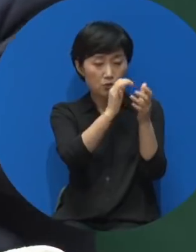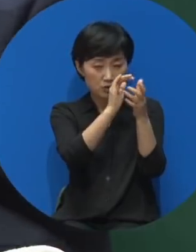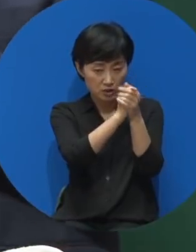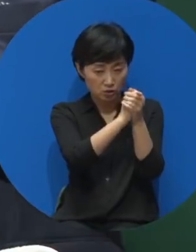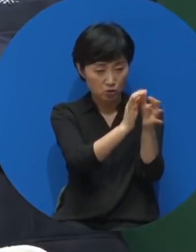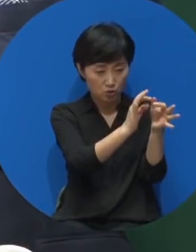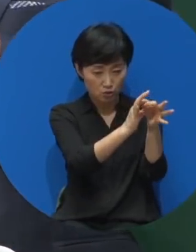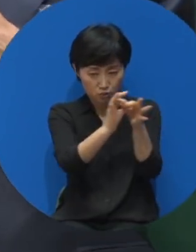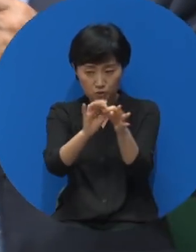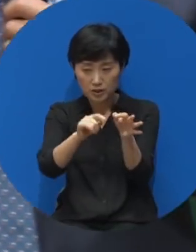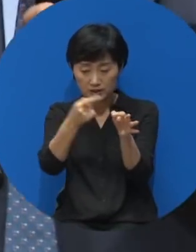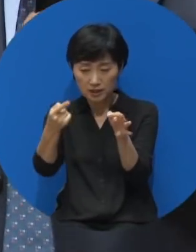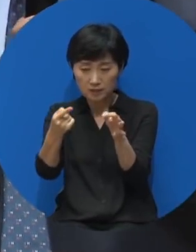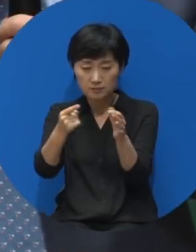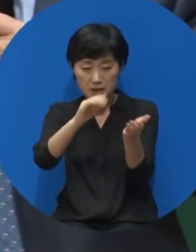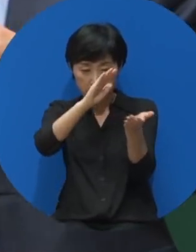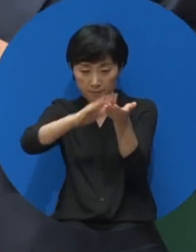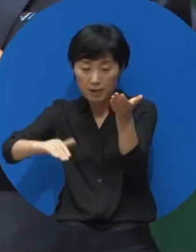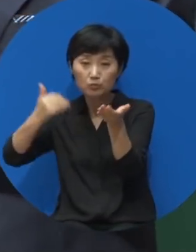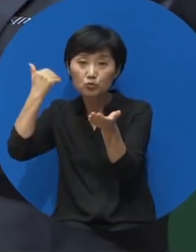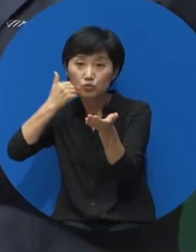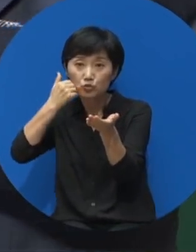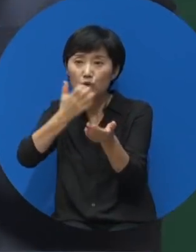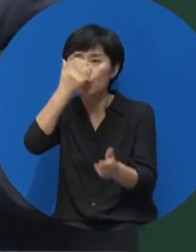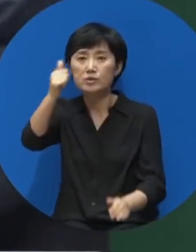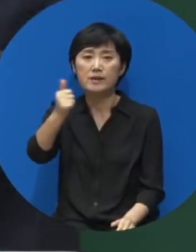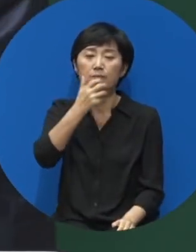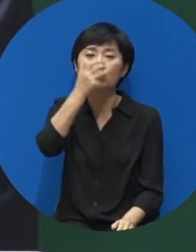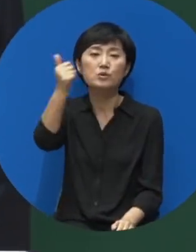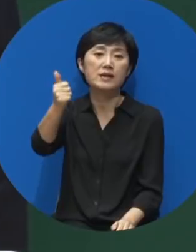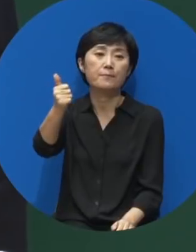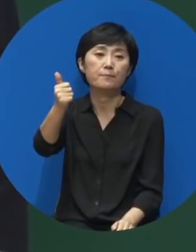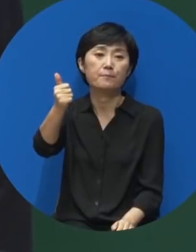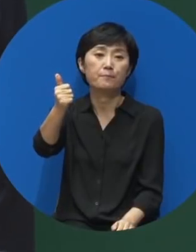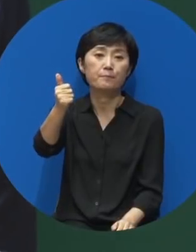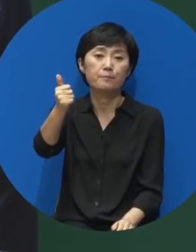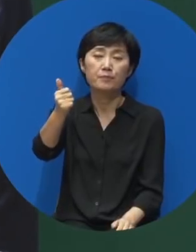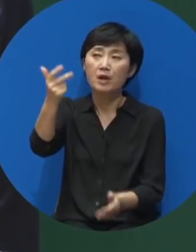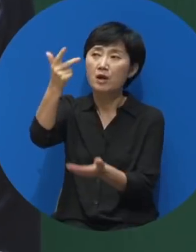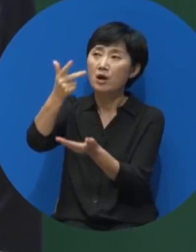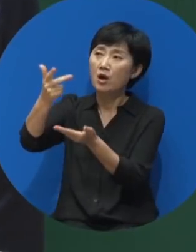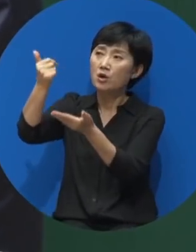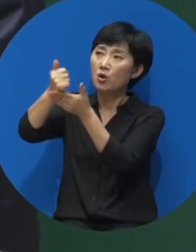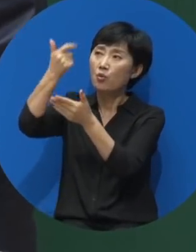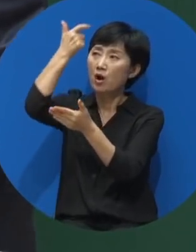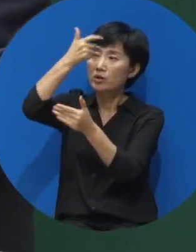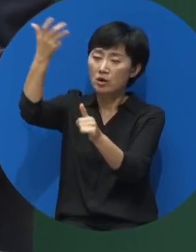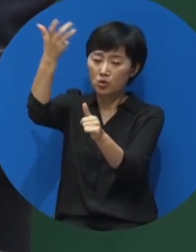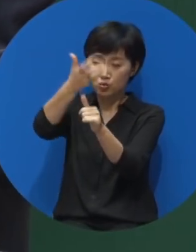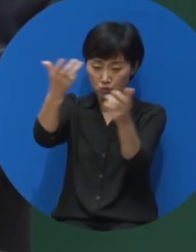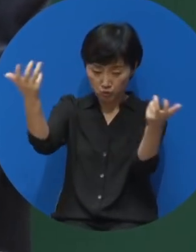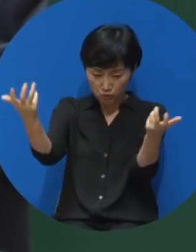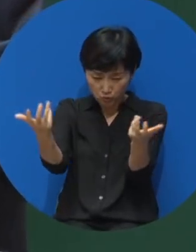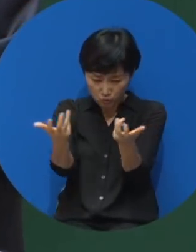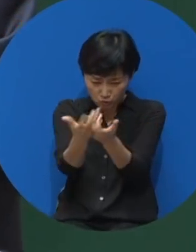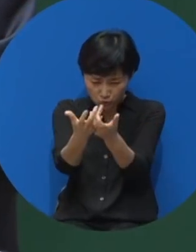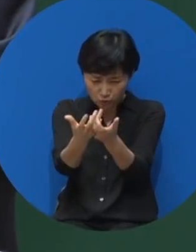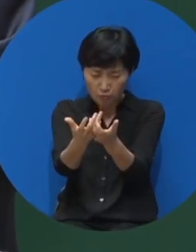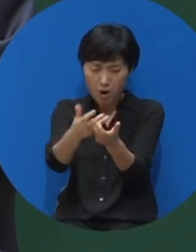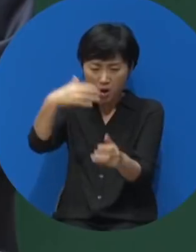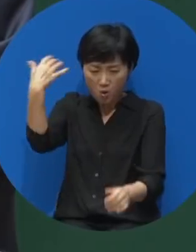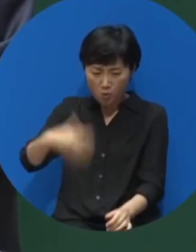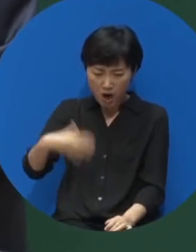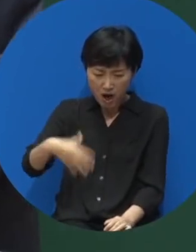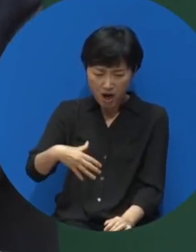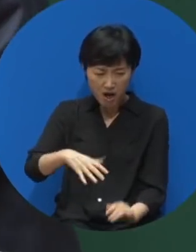那这个应许是这样传下来的。 요셉에게 전달됐습니다. 传达到约瑟身上。 여호와의 신에 감동된 사람을 처음 처음